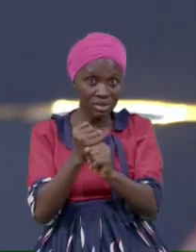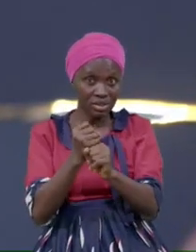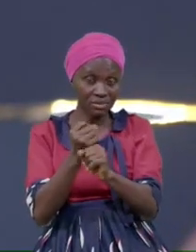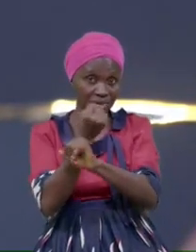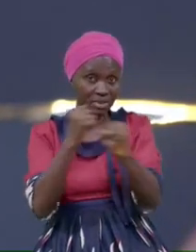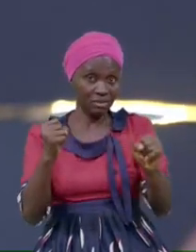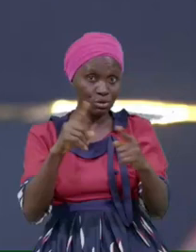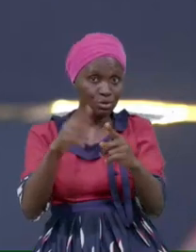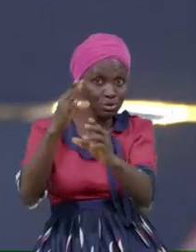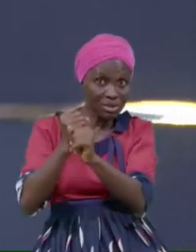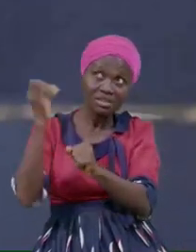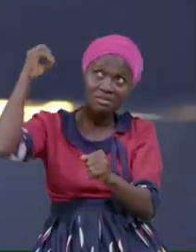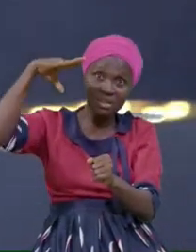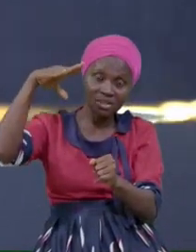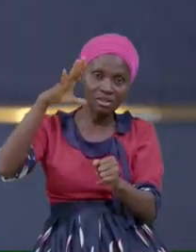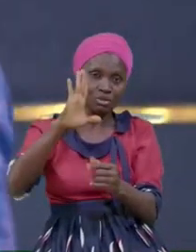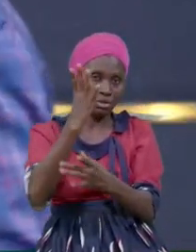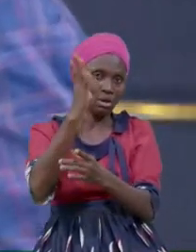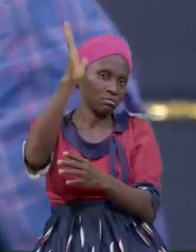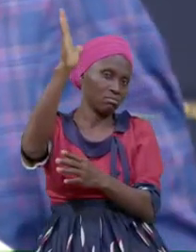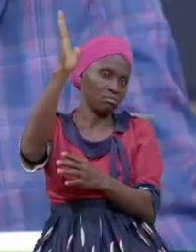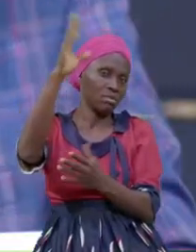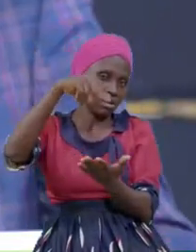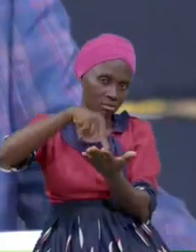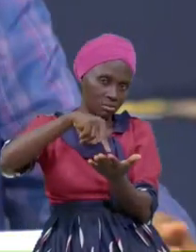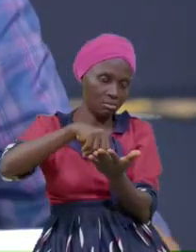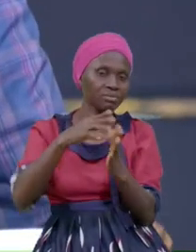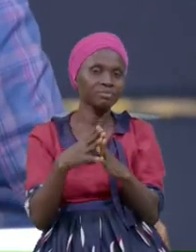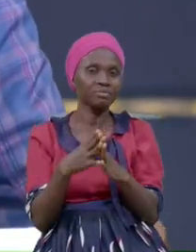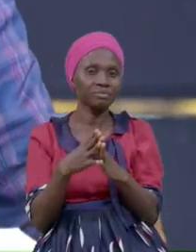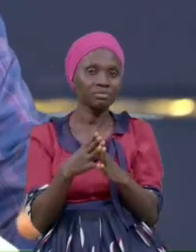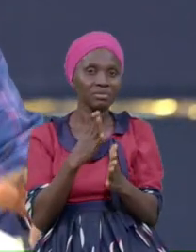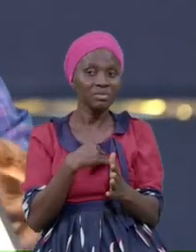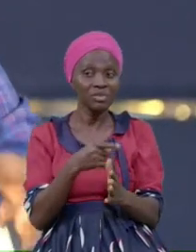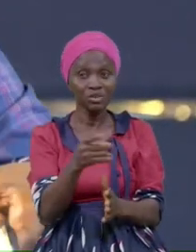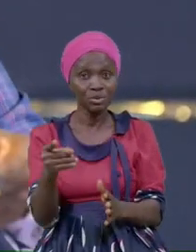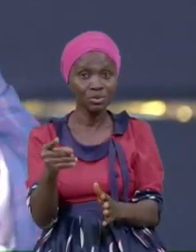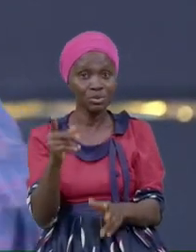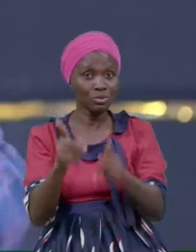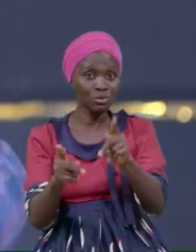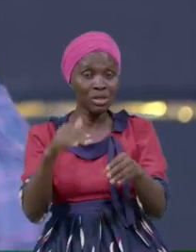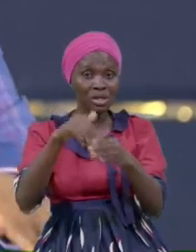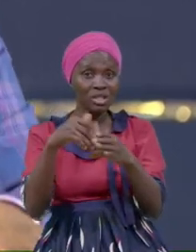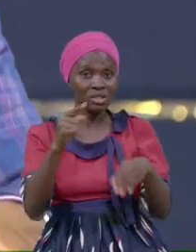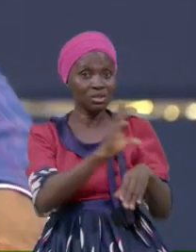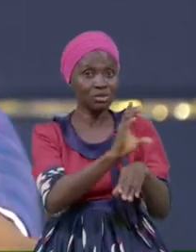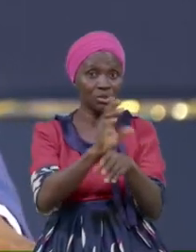Tu lèves la main et tu te mets debout. Nous qui êtes à la maison, dans les églises, de par le